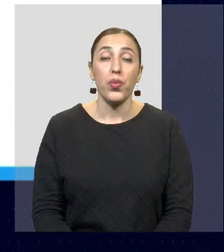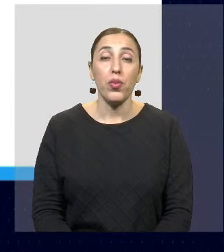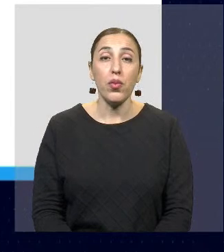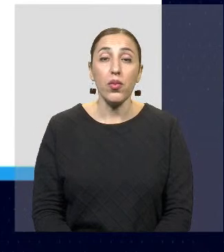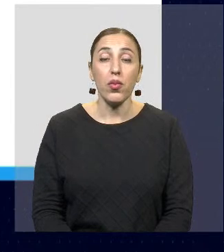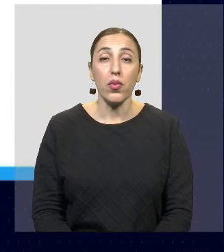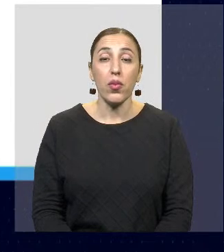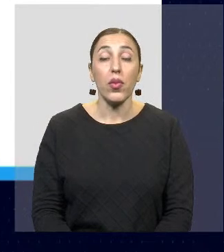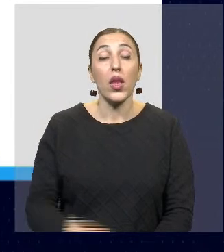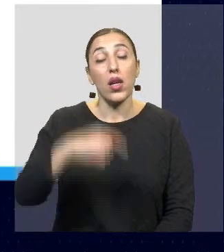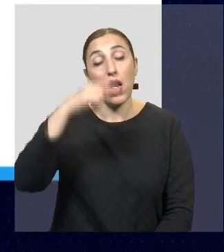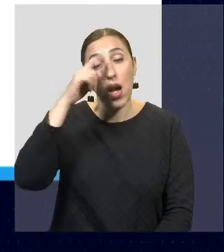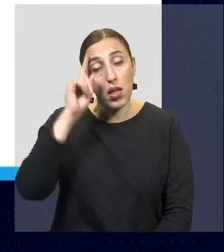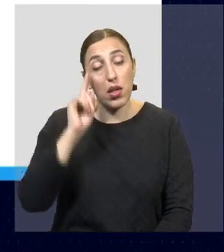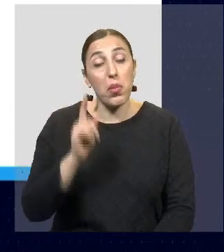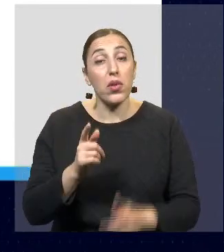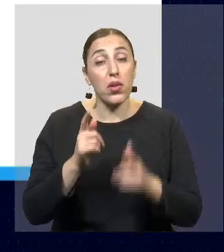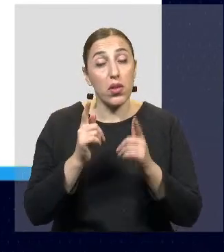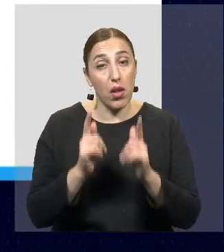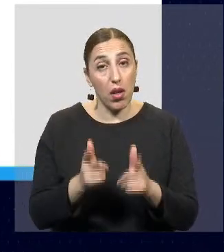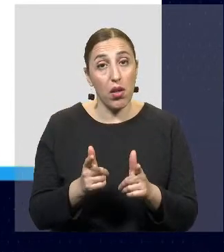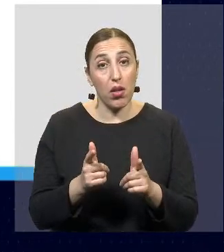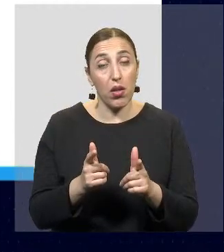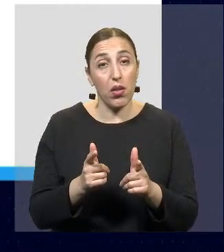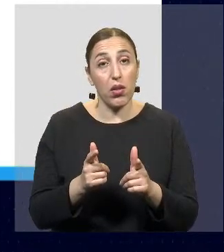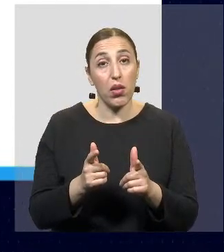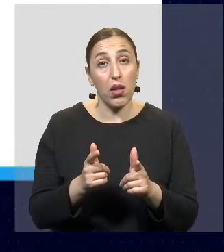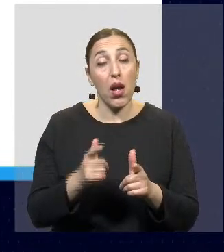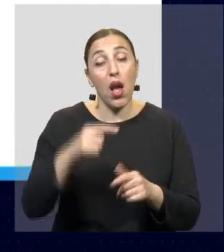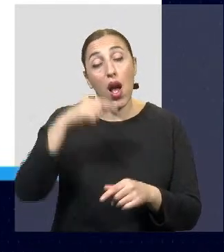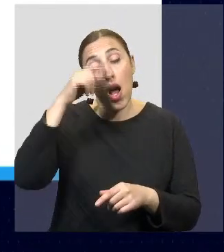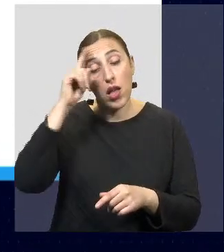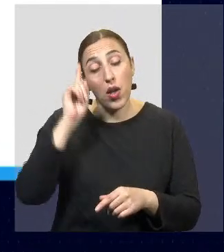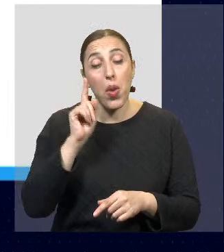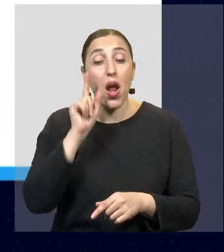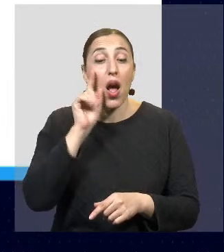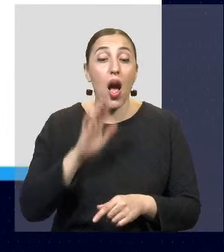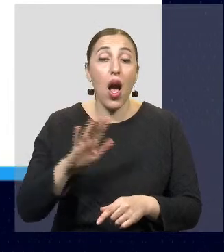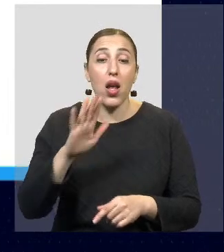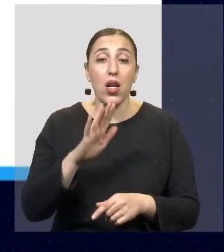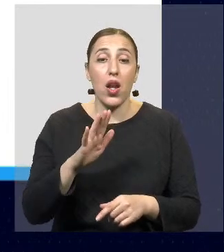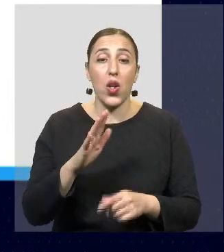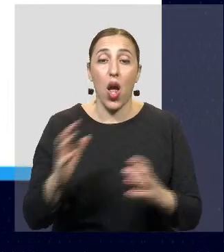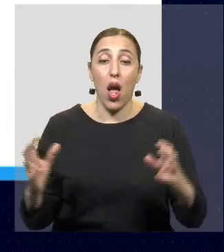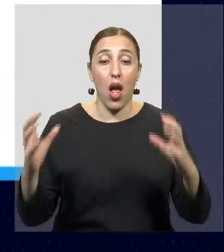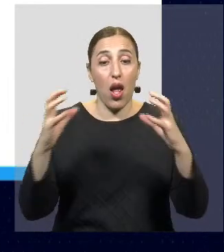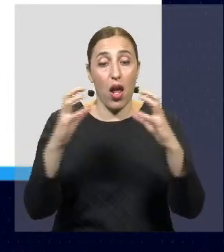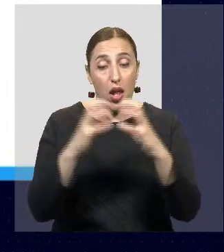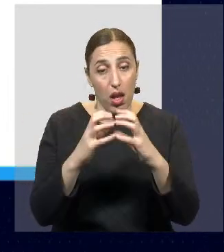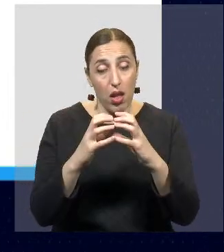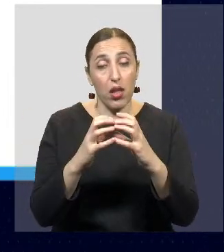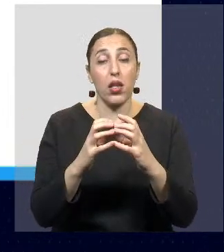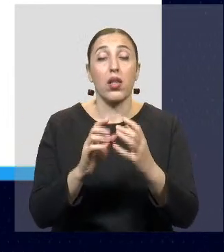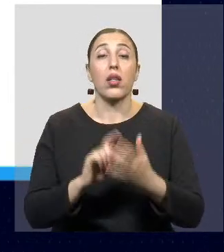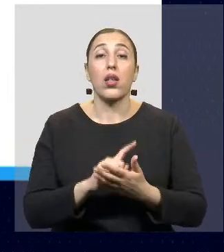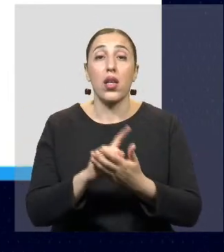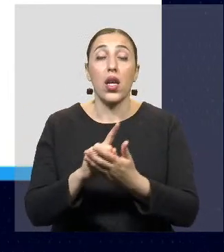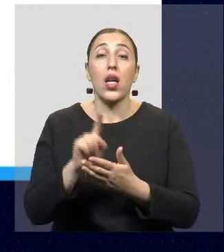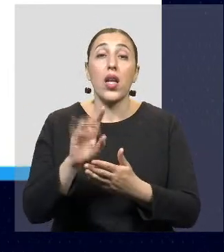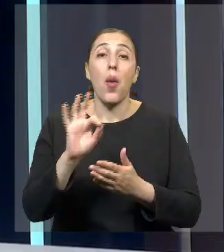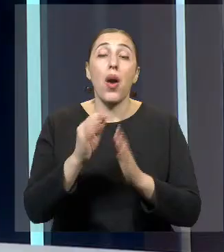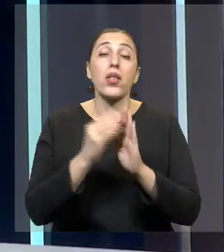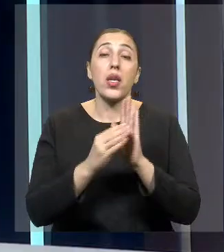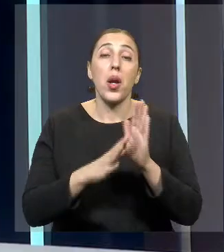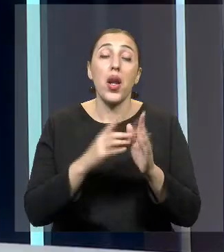Միևնի ժամանակ ադրվեջանը կողմ է ադրվեջանի և Հայաստանի ուղիղ երկխոսության և բանակցություններին իկսում գրել է,